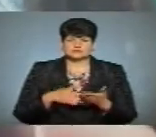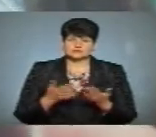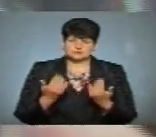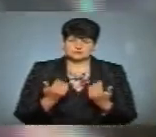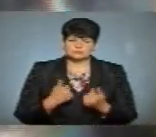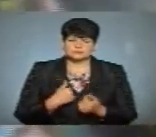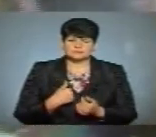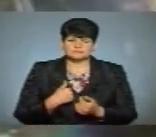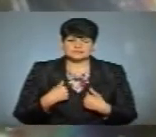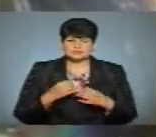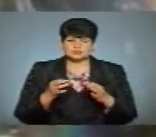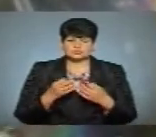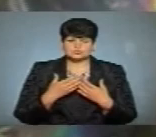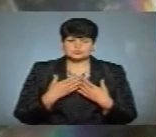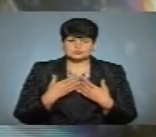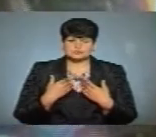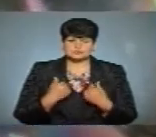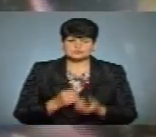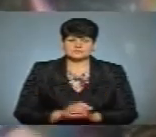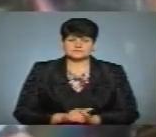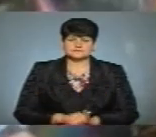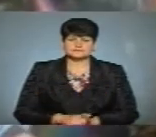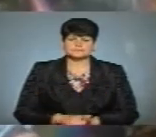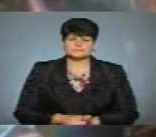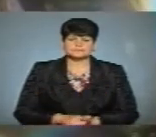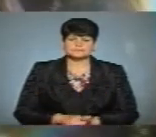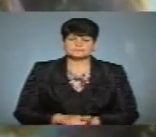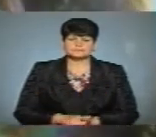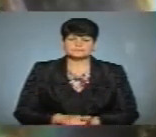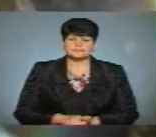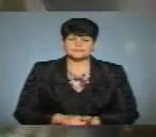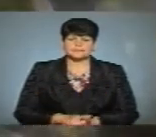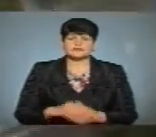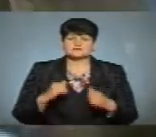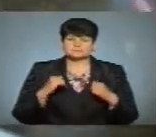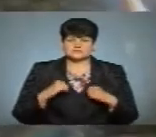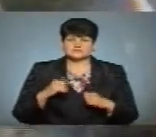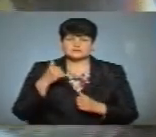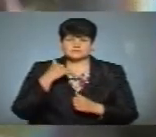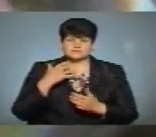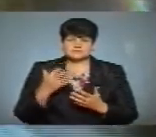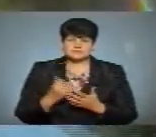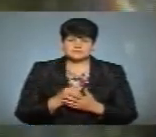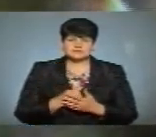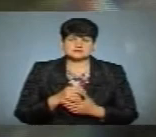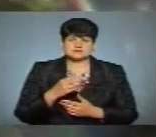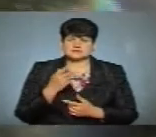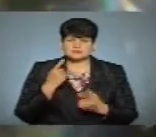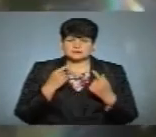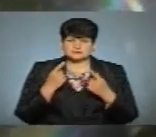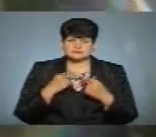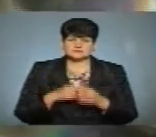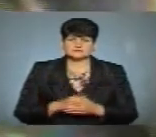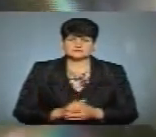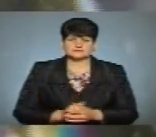мене. У мене нічого не... Ти загубила телефон? Спокійся, не плач, твій телефон знайдеться. Добре? Добре, почекай, я